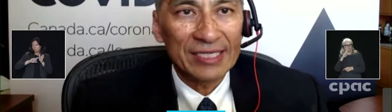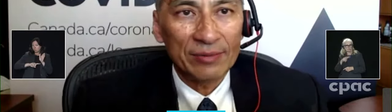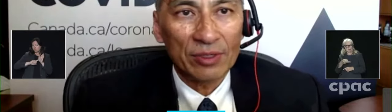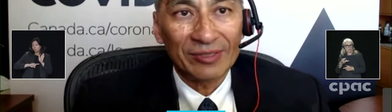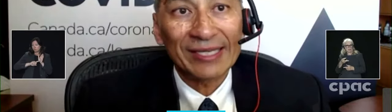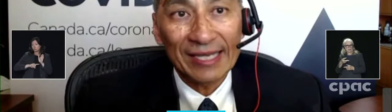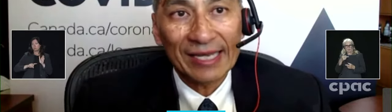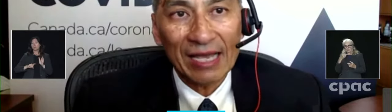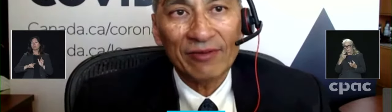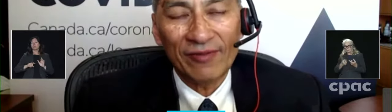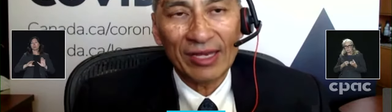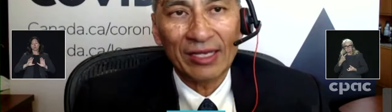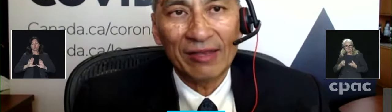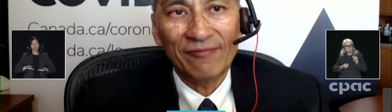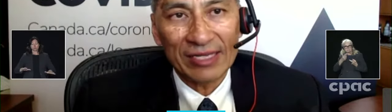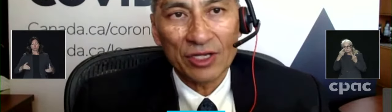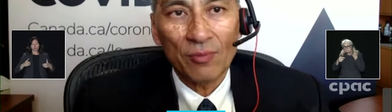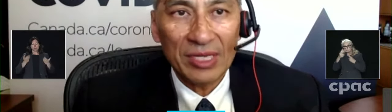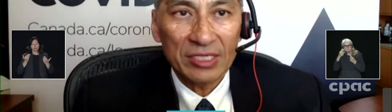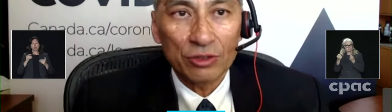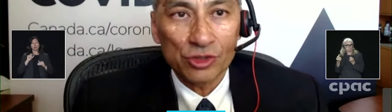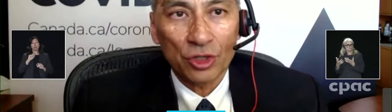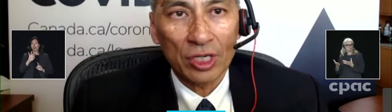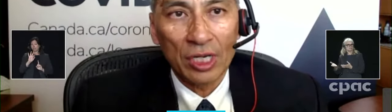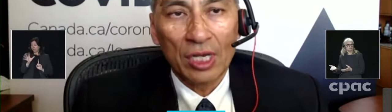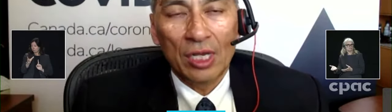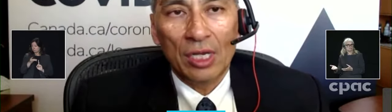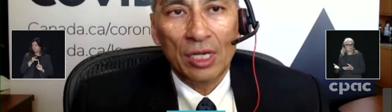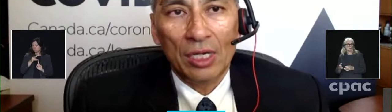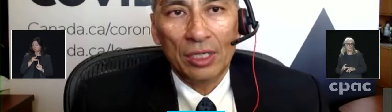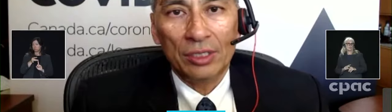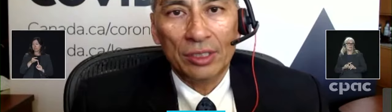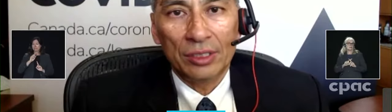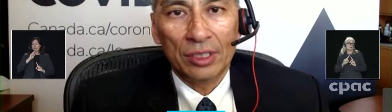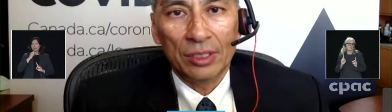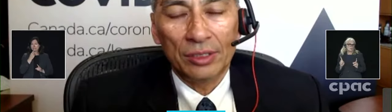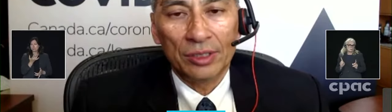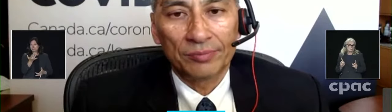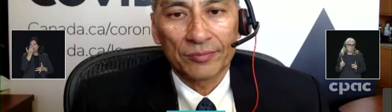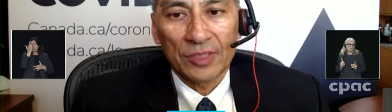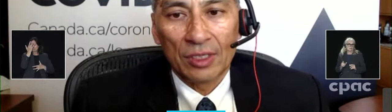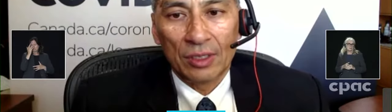conséquences, des symptômes très graves avec l'infection, mais c'est toujours